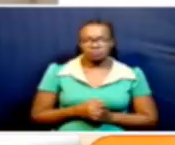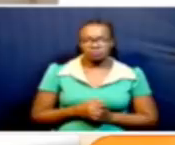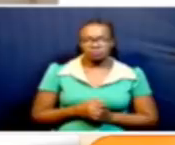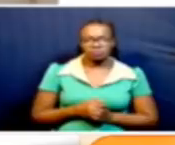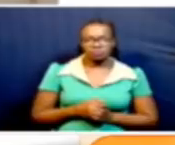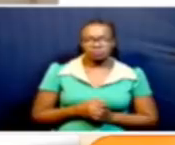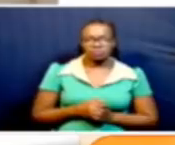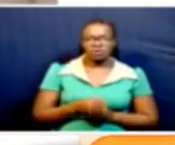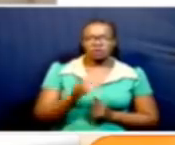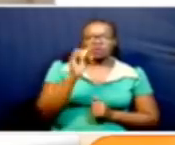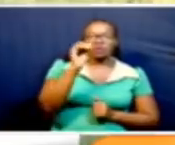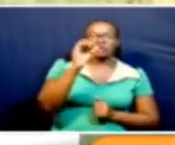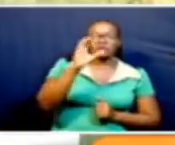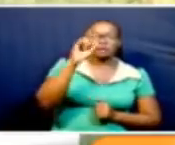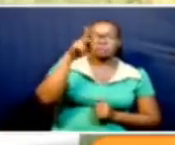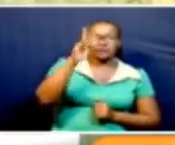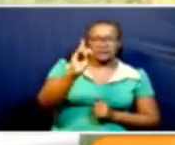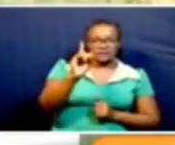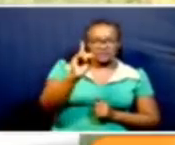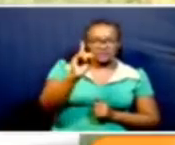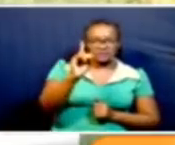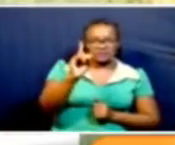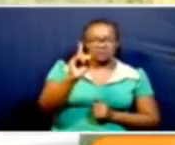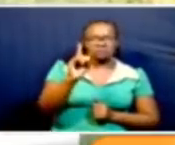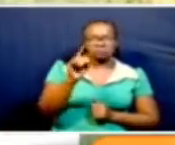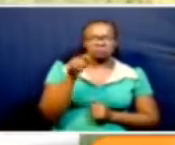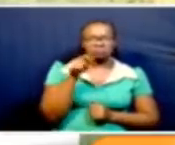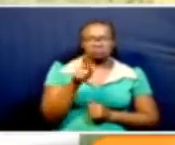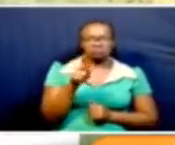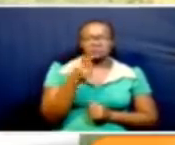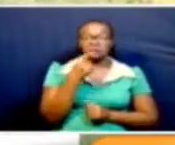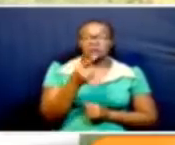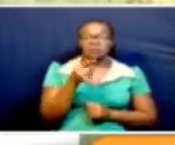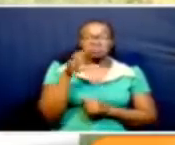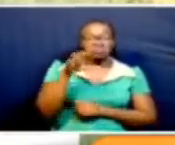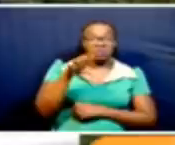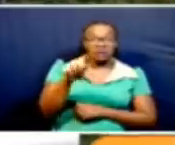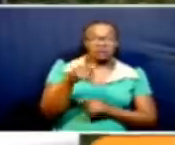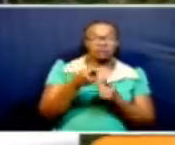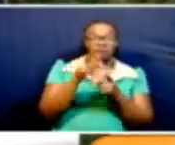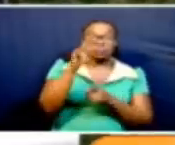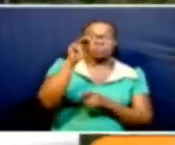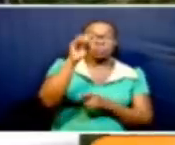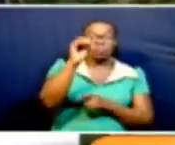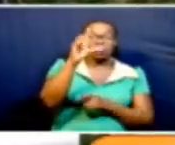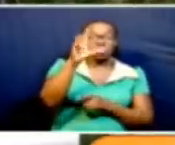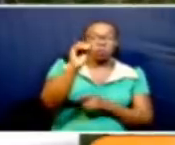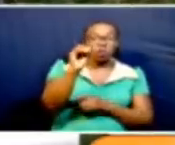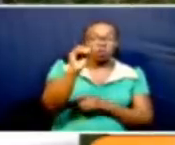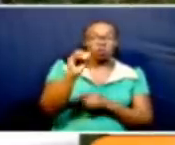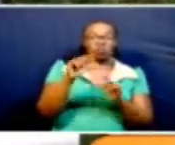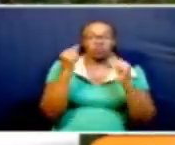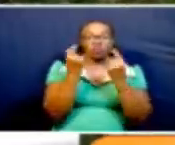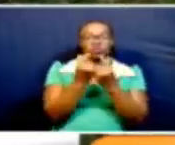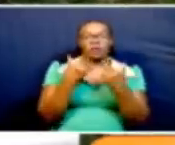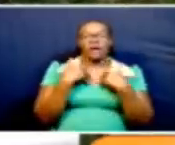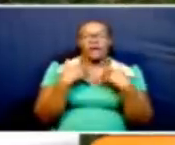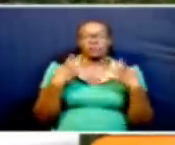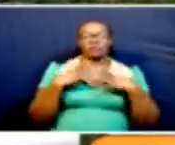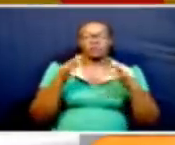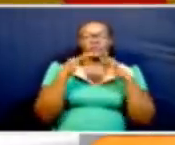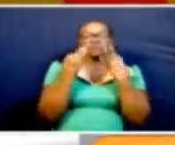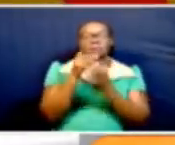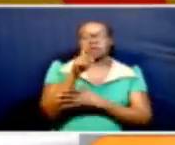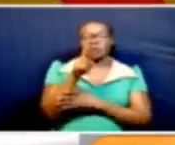Kulingana na OCPD wa Gilgil Emmanuel Opuru, matatu hiyo ya kampuni ya Molo Group iliyokuwa ikibeba watu wa familia moja